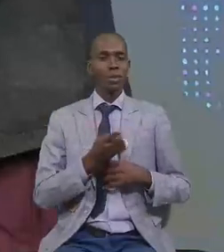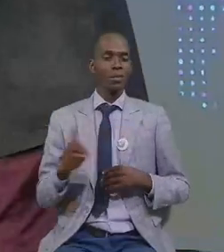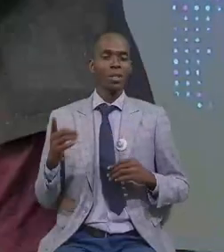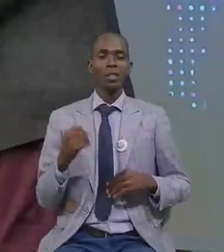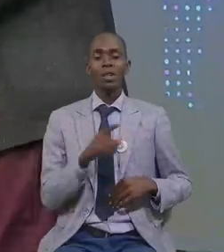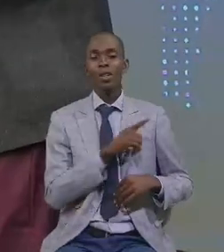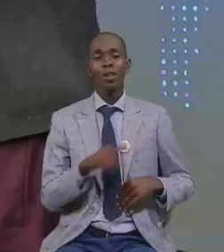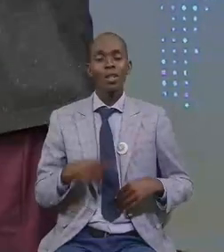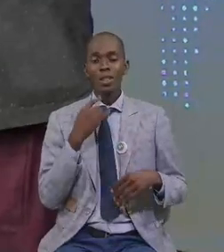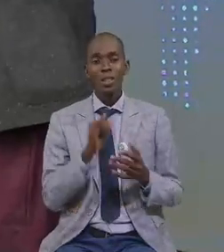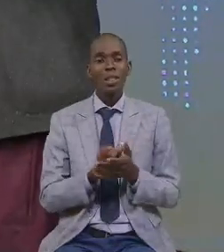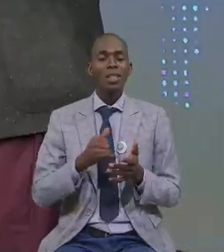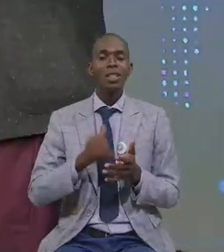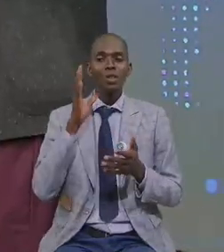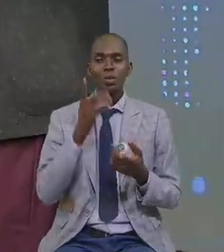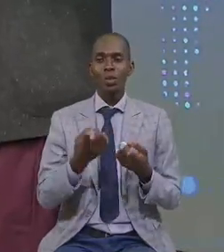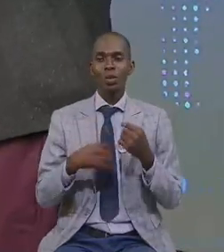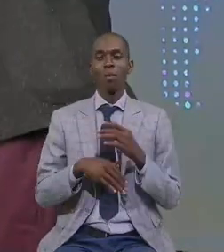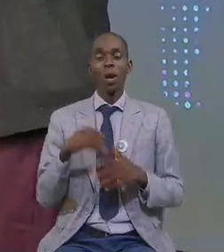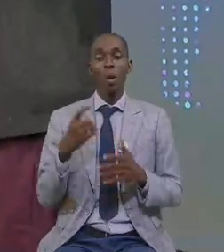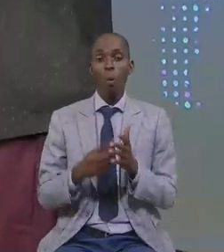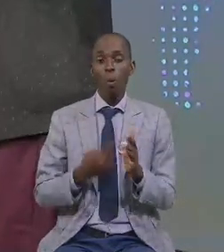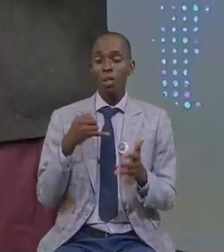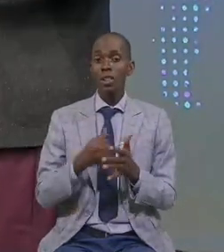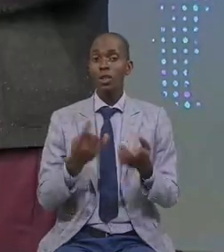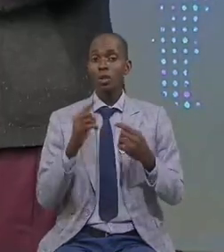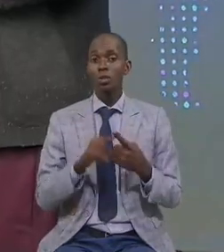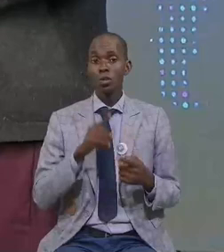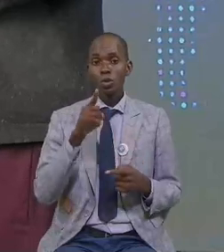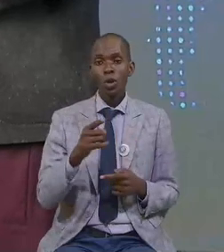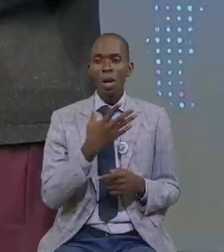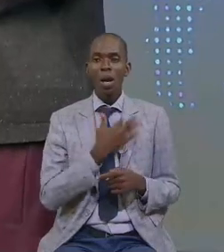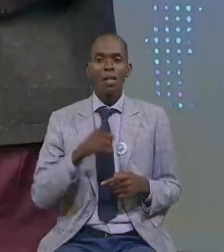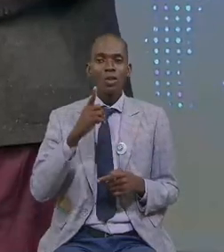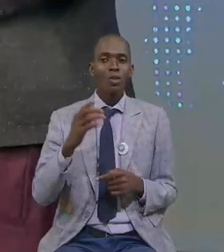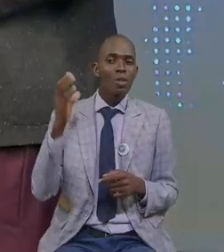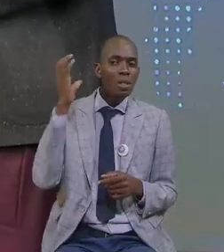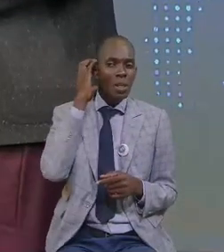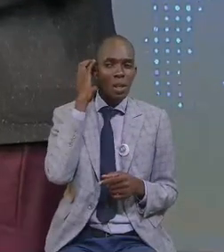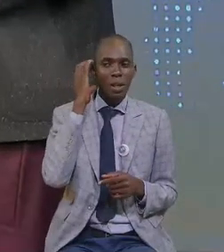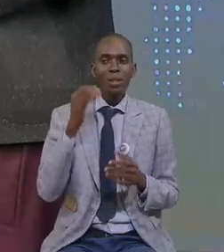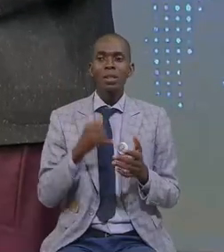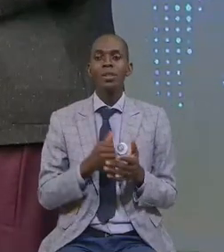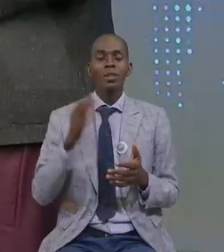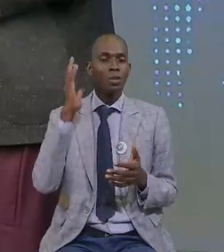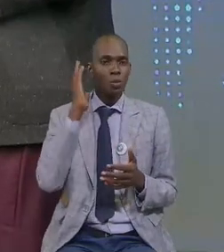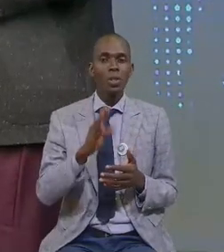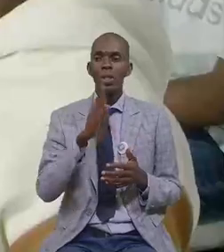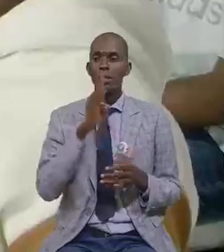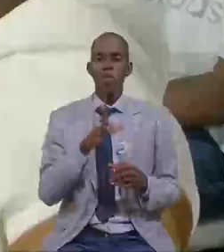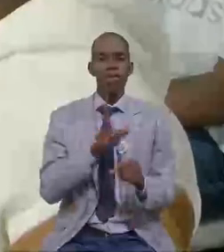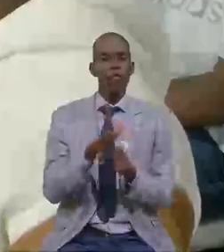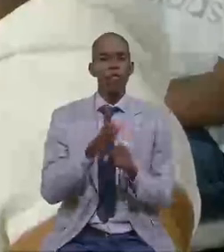la parole de délivrance, le Seigneur a dit que la parole va sortir. Dès que la parole vient à vous et que vous l'entendiez, tout